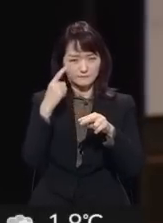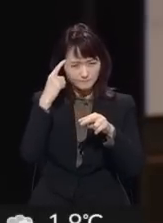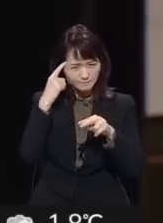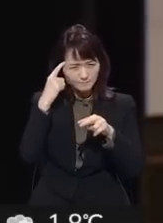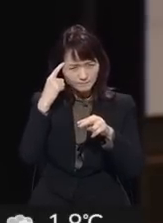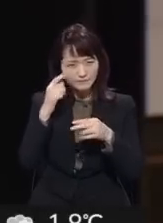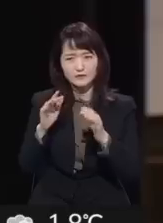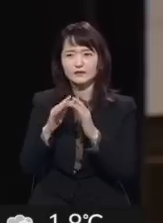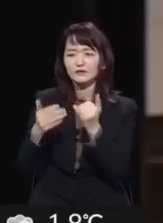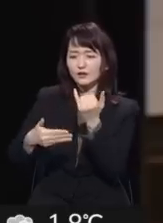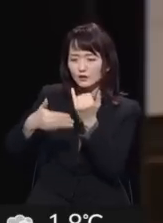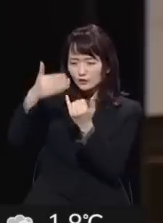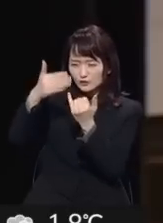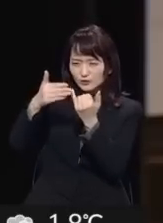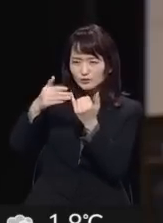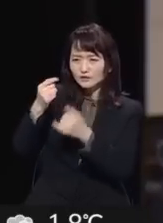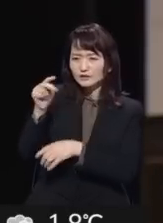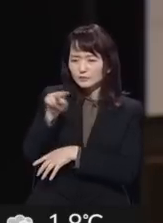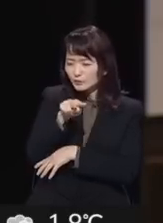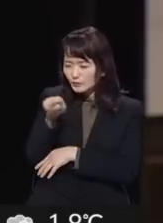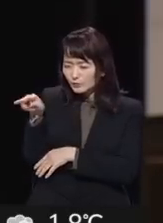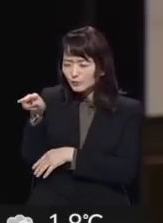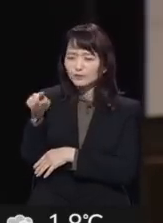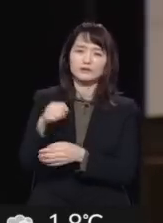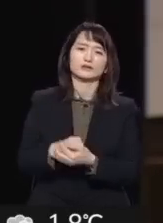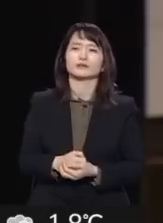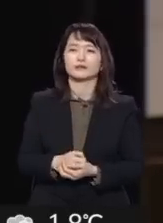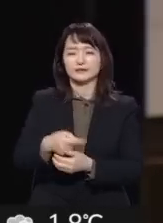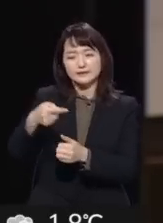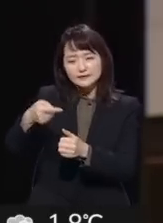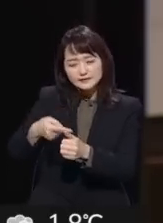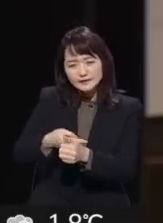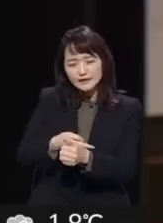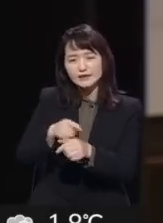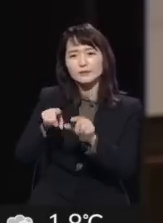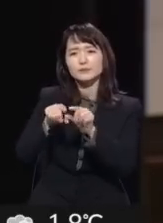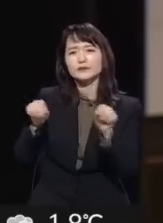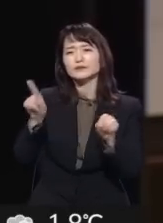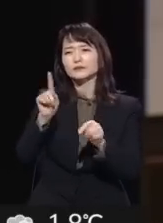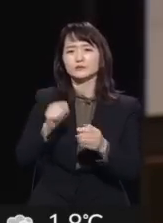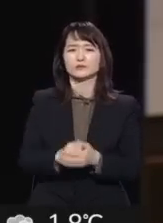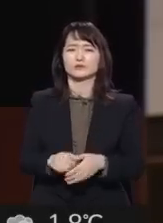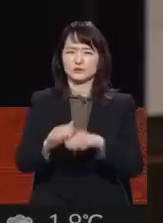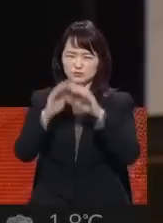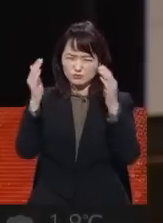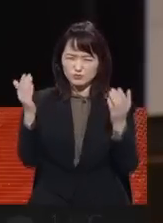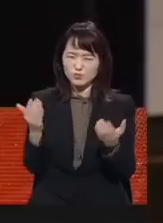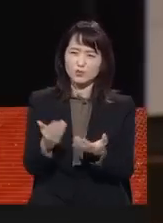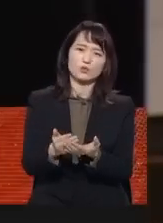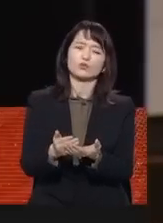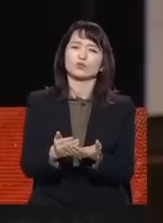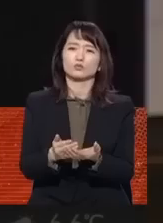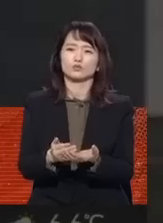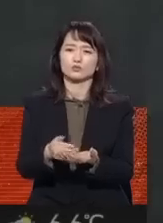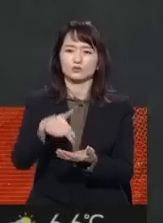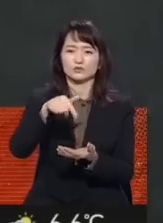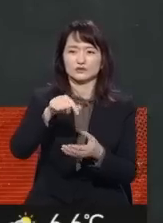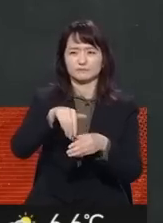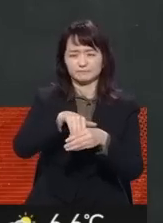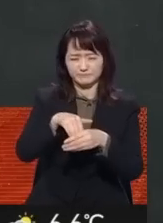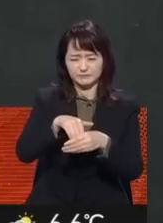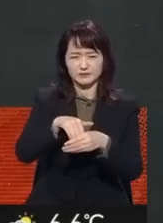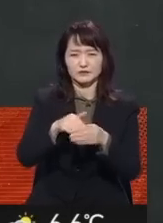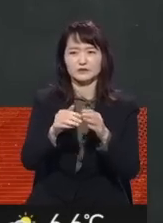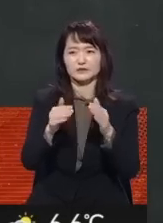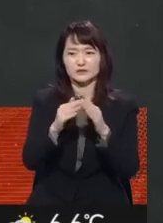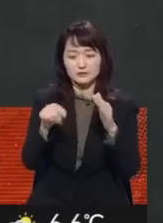유튜브나 TV 프로그램에서 자연식만 찾아보기 시작을 합니다 자연식이라고 하면요 모든 장류도 집에서 직접 만들고 화학 조미료도 쓰지